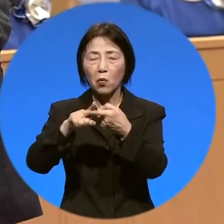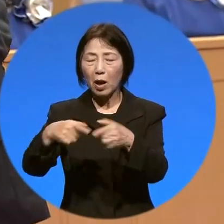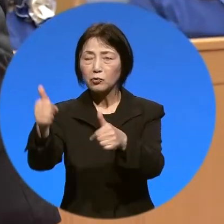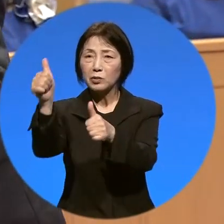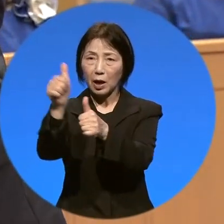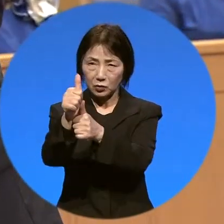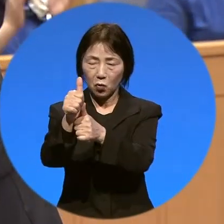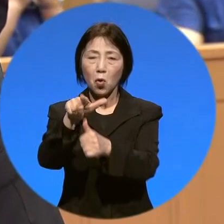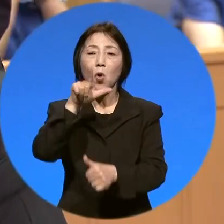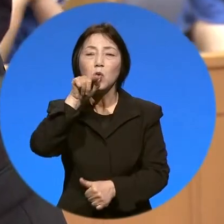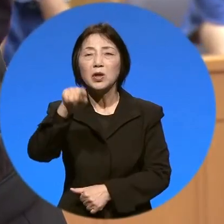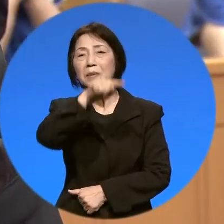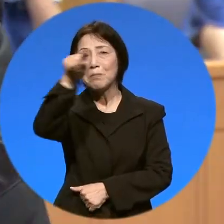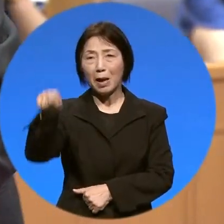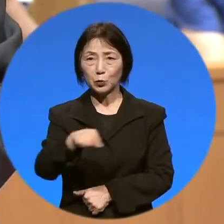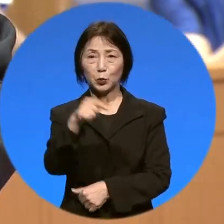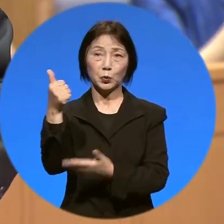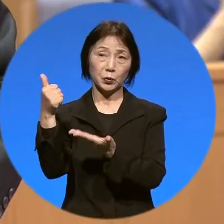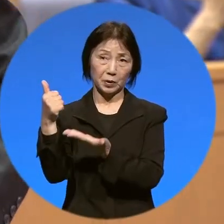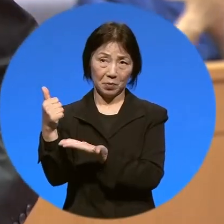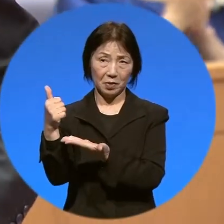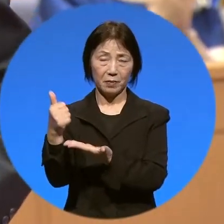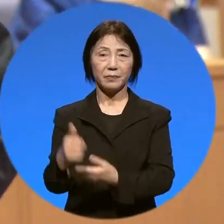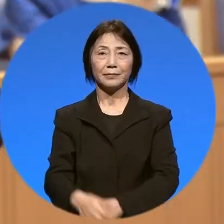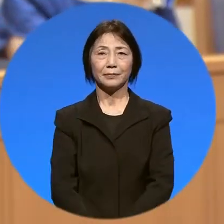の鳥丸卓三さん。